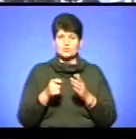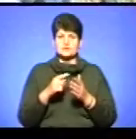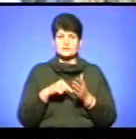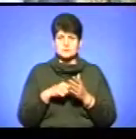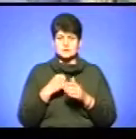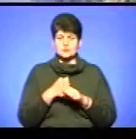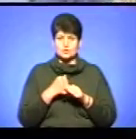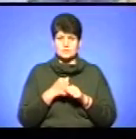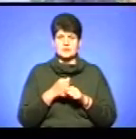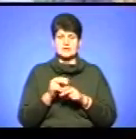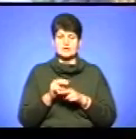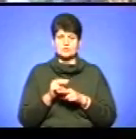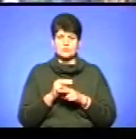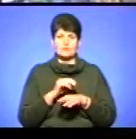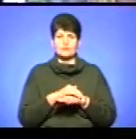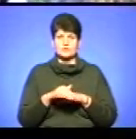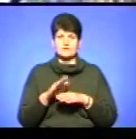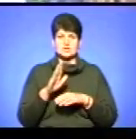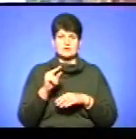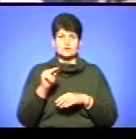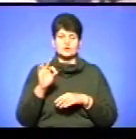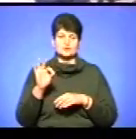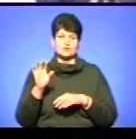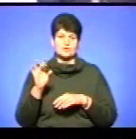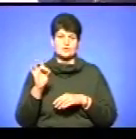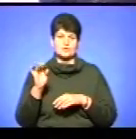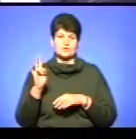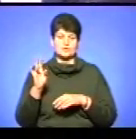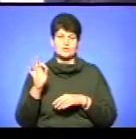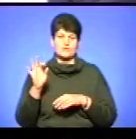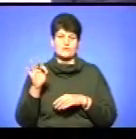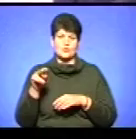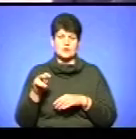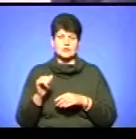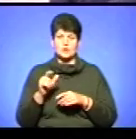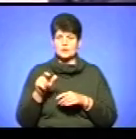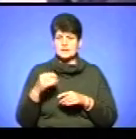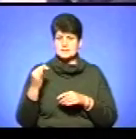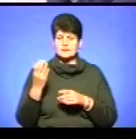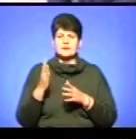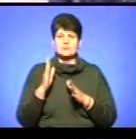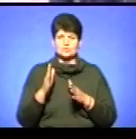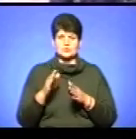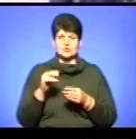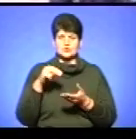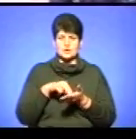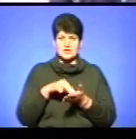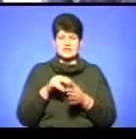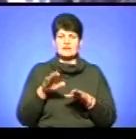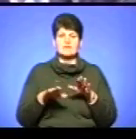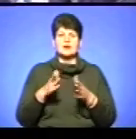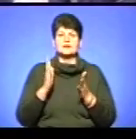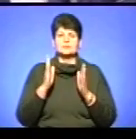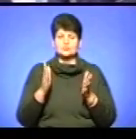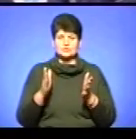на реконструйованій вулиці В'ячеслава Чорновола. Людей цікаве, де він буде стояти і яка його буде вага. Вага буде залежати від